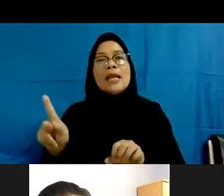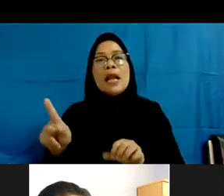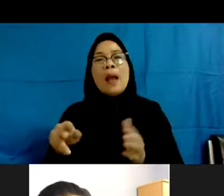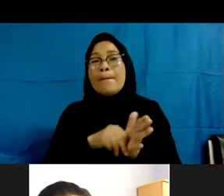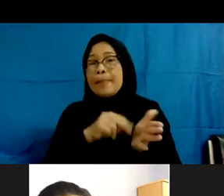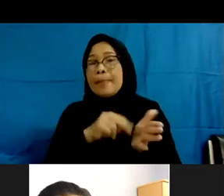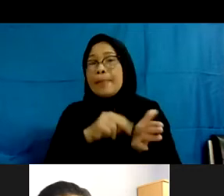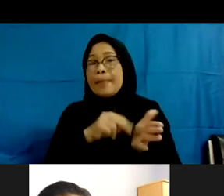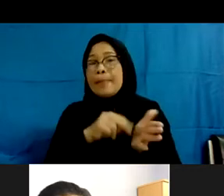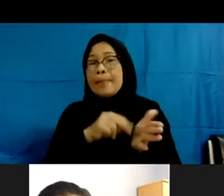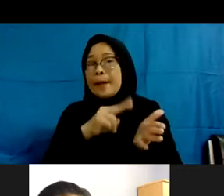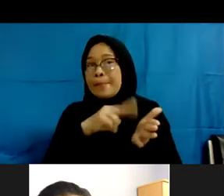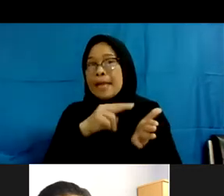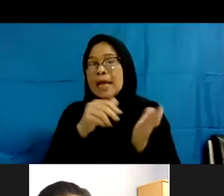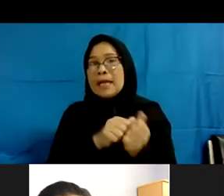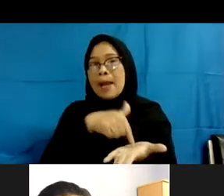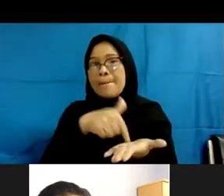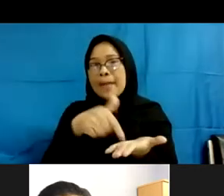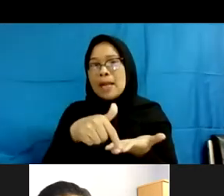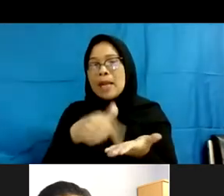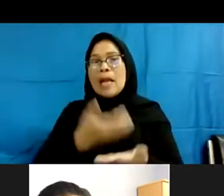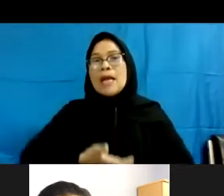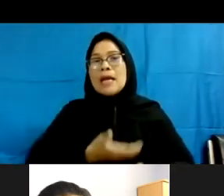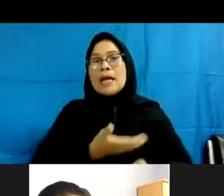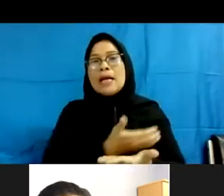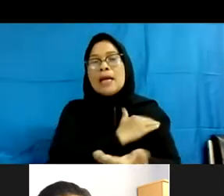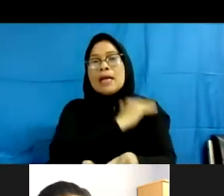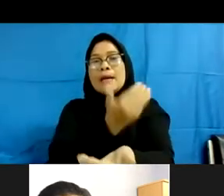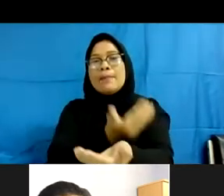saat kemampuan literasi yang sangat dasar, dan itu